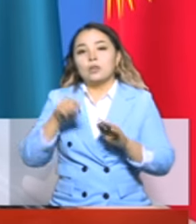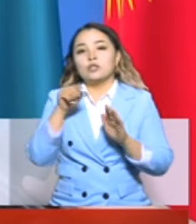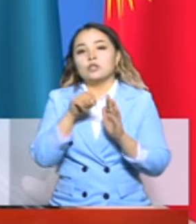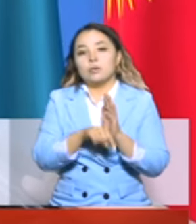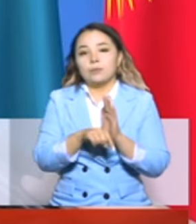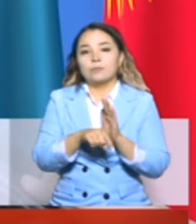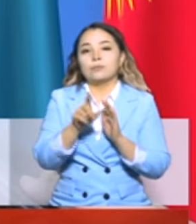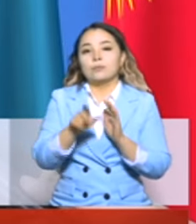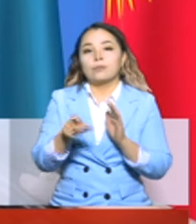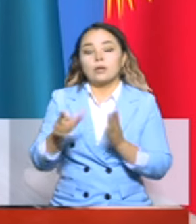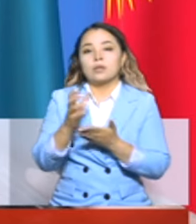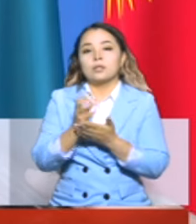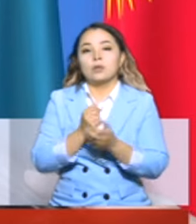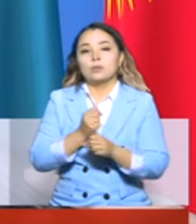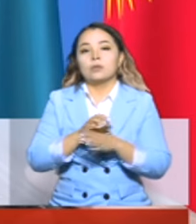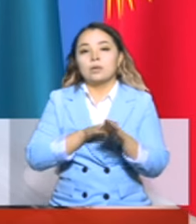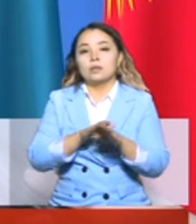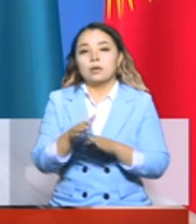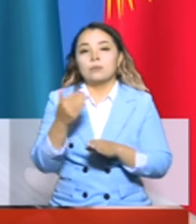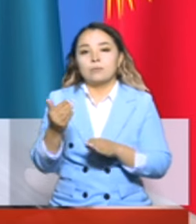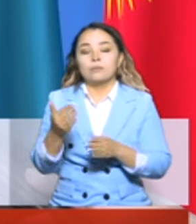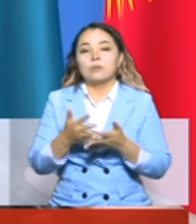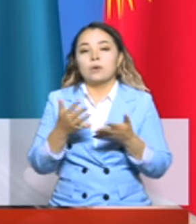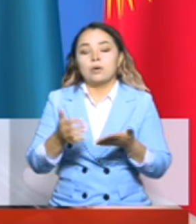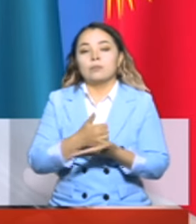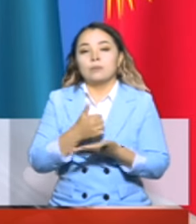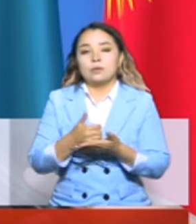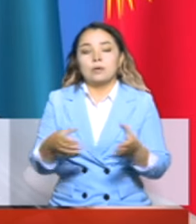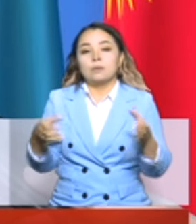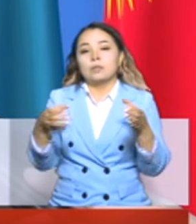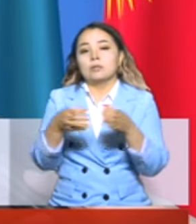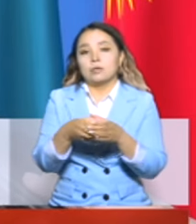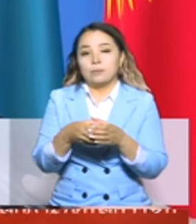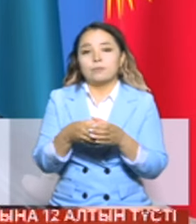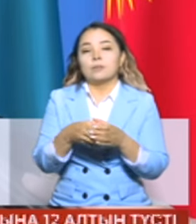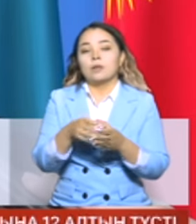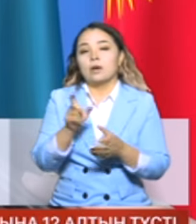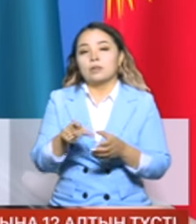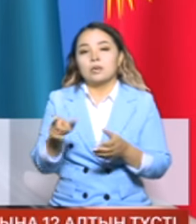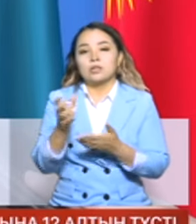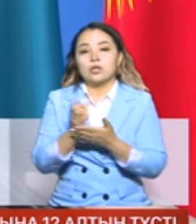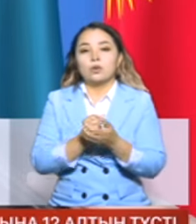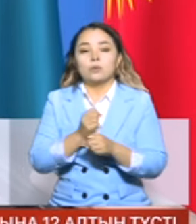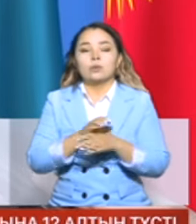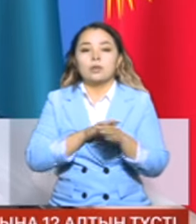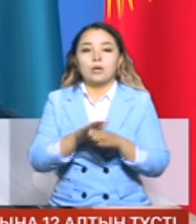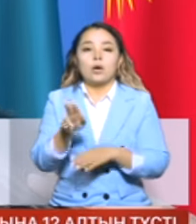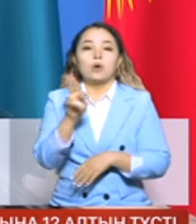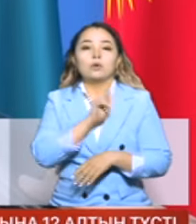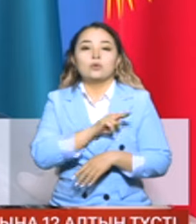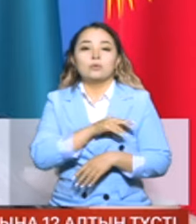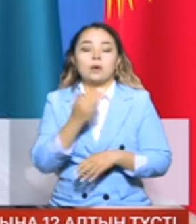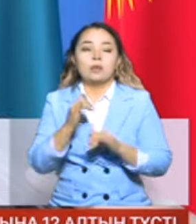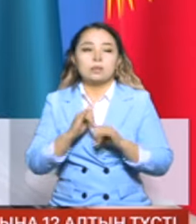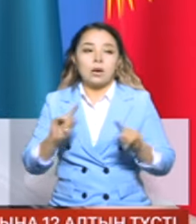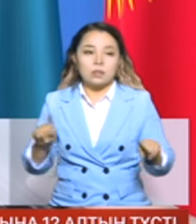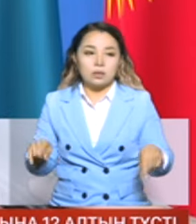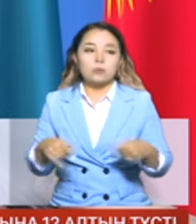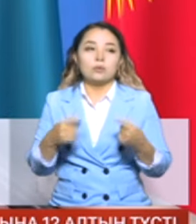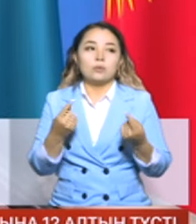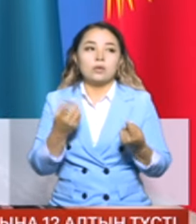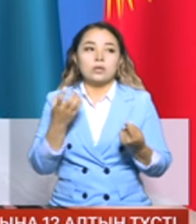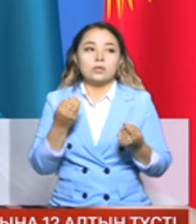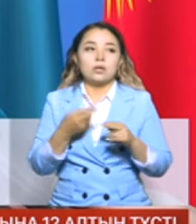ішіндегі адами ресурстардың басын біріктіріп, осы адами ресурстардың жұмысын жандандыру